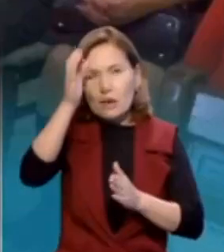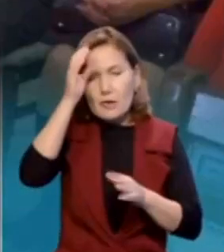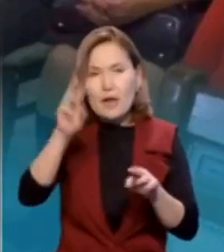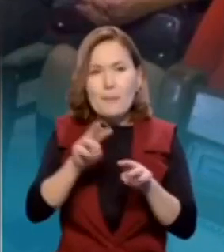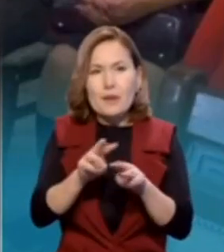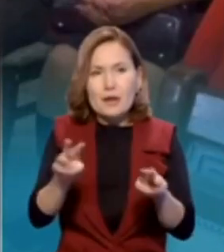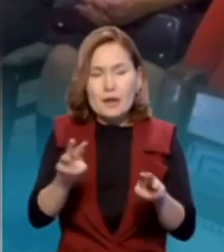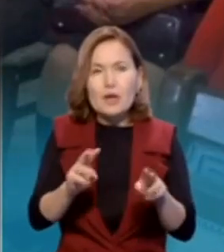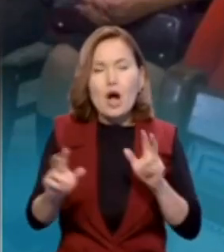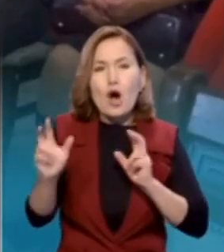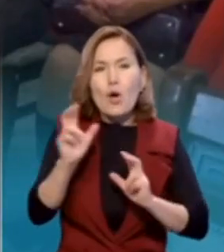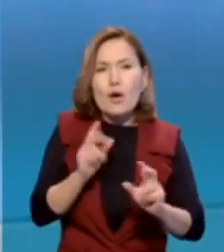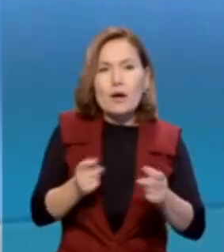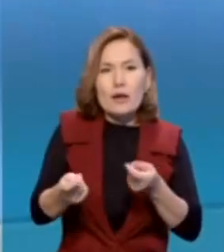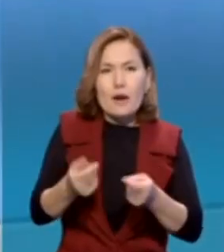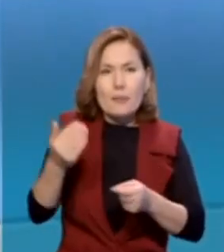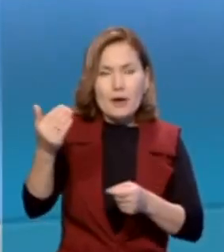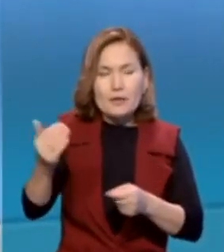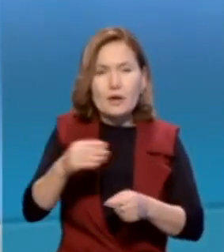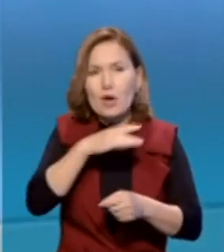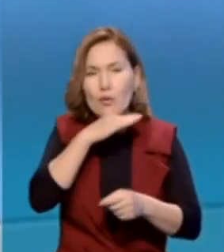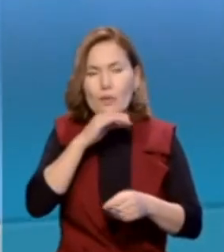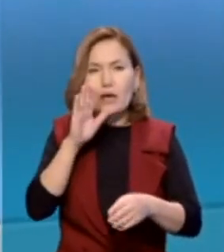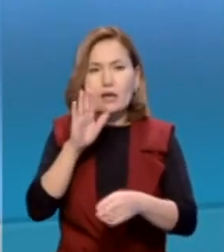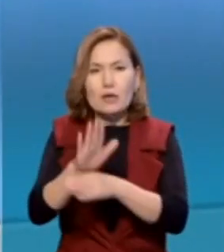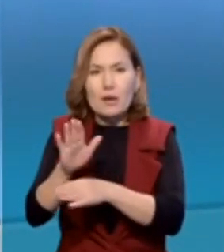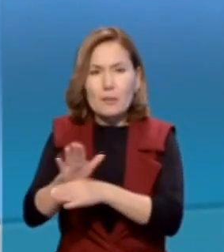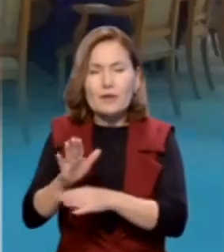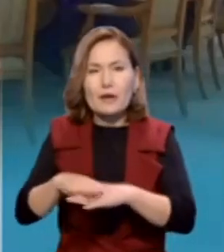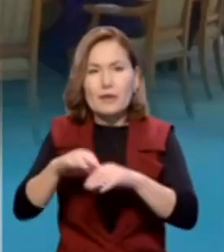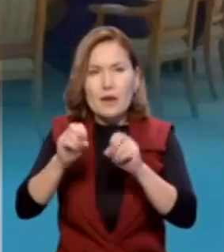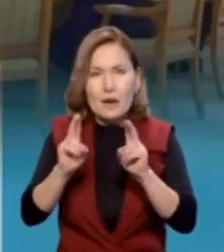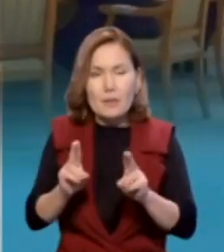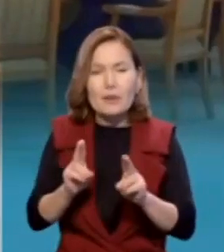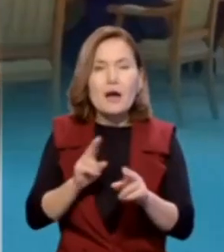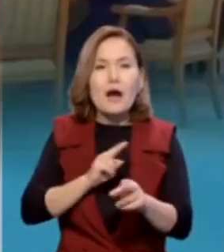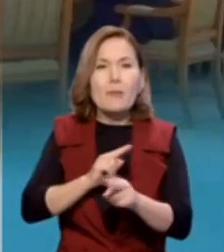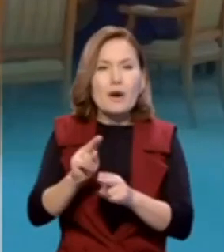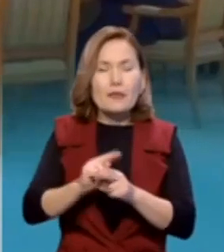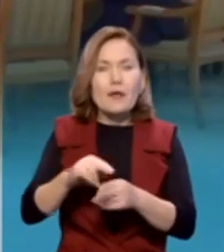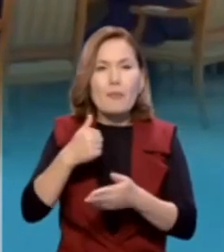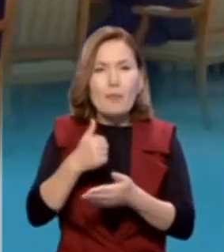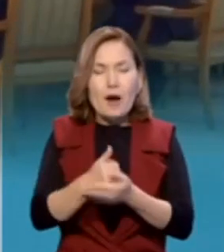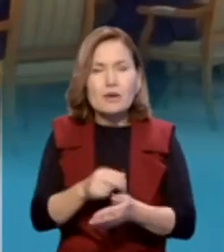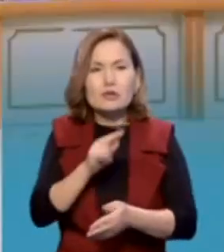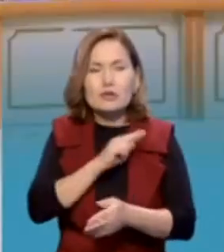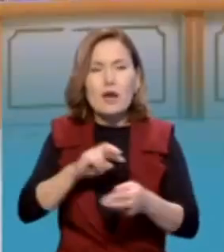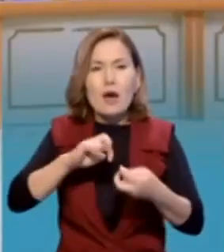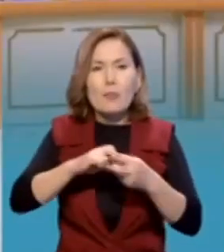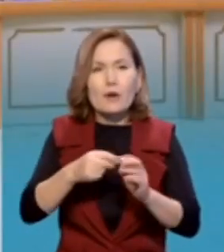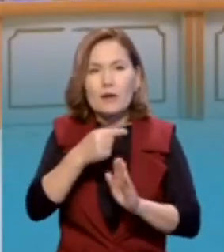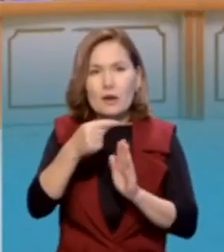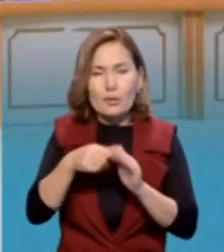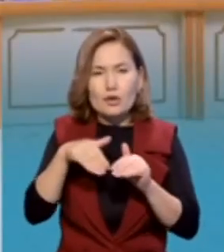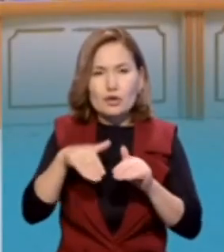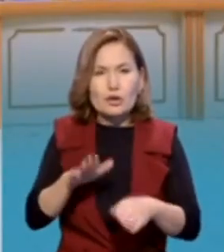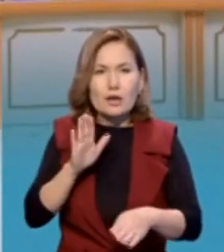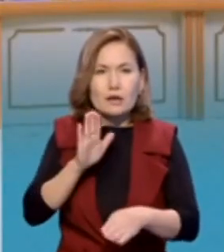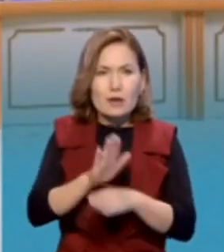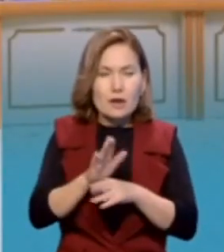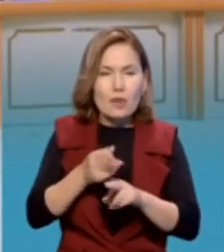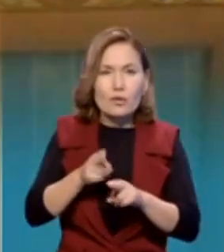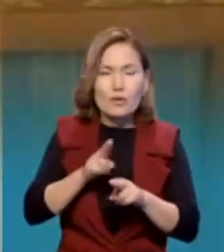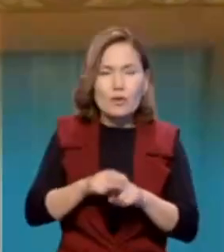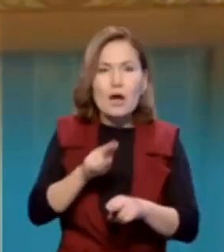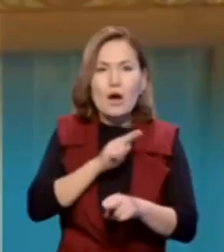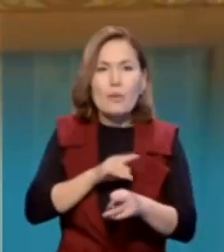мен университет ректорларына бірқатар міндеттер жүктеп, маман даярлаудағы басты басымдықтардың жолын айқындап берді. Осы